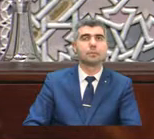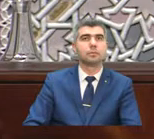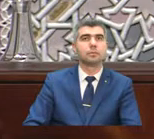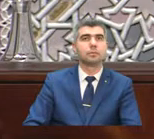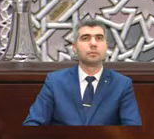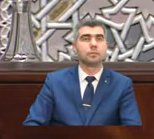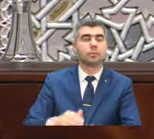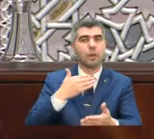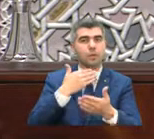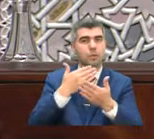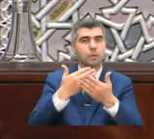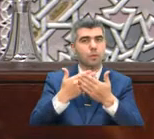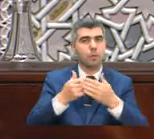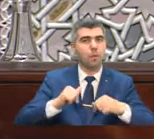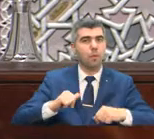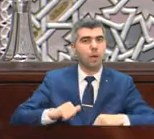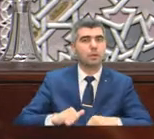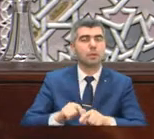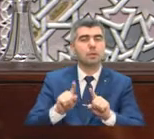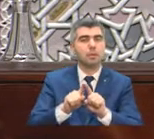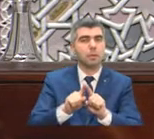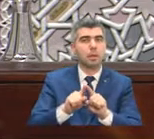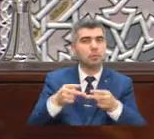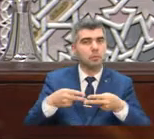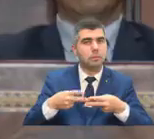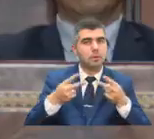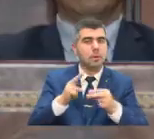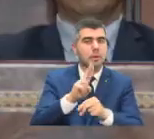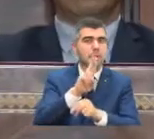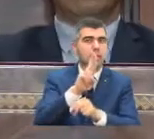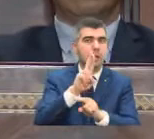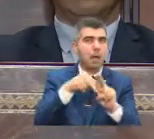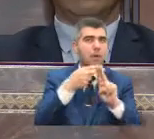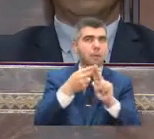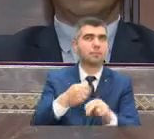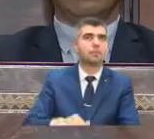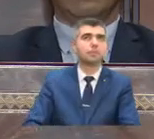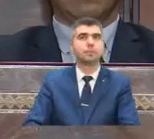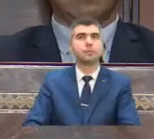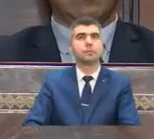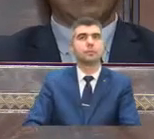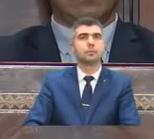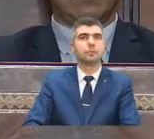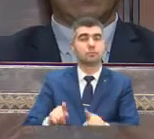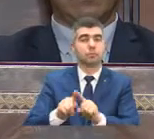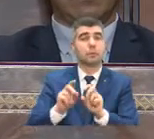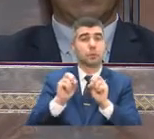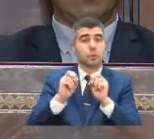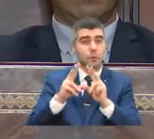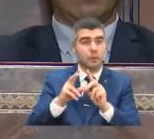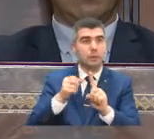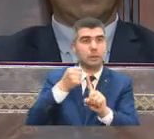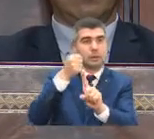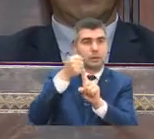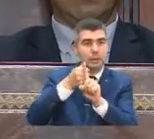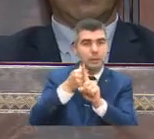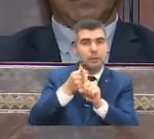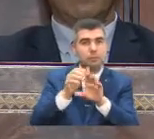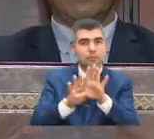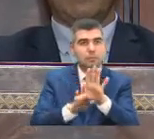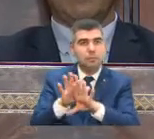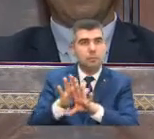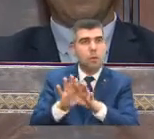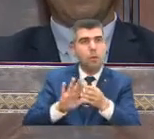شكرا سيد الوزير على الجواب ديالكم. أولاً نتمنى كل المجهودات والتدابير